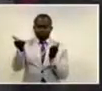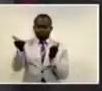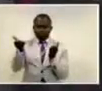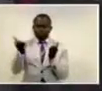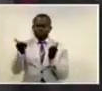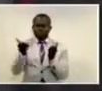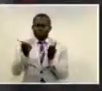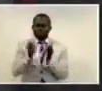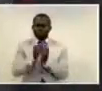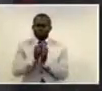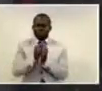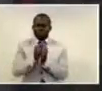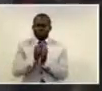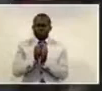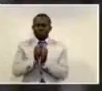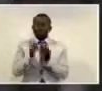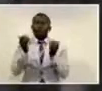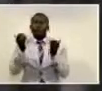ugiye.